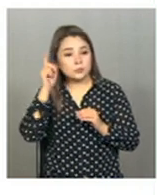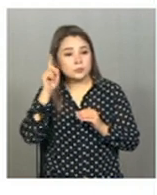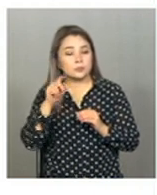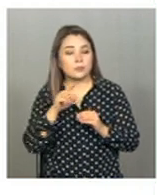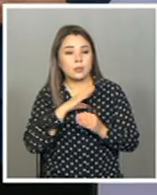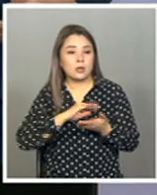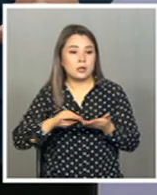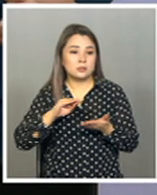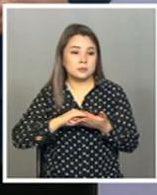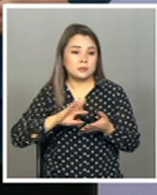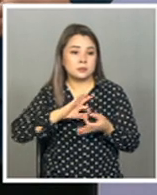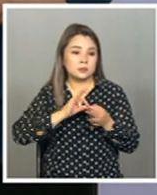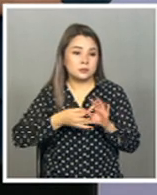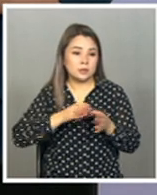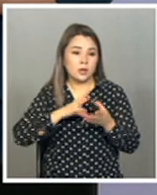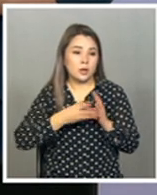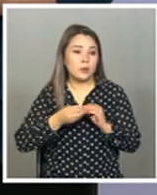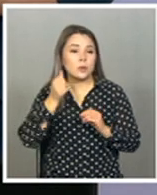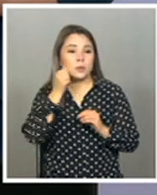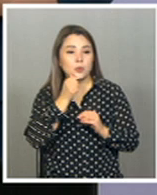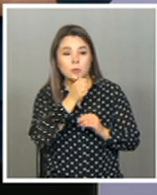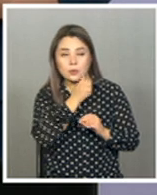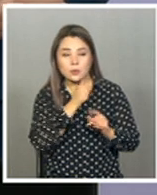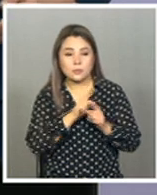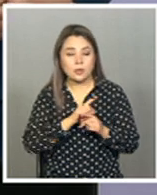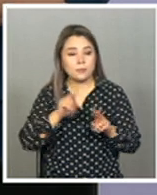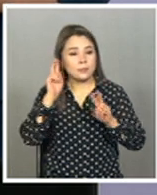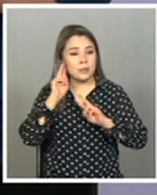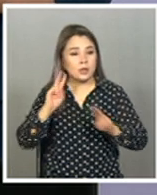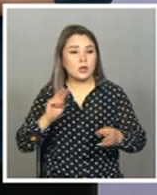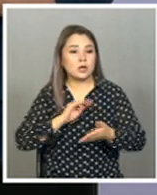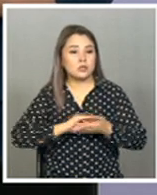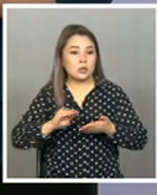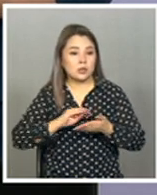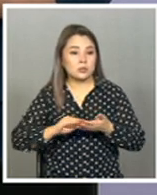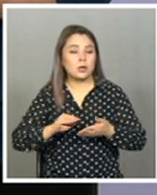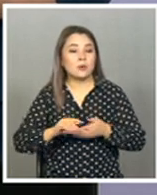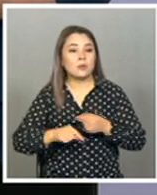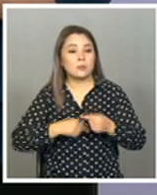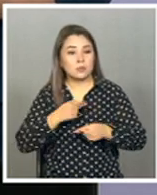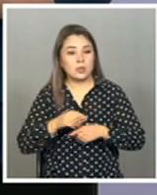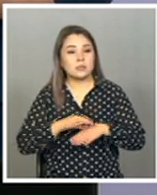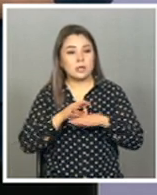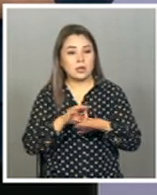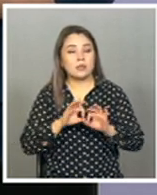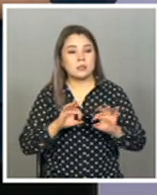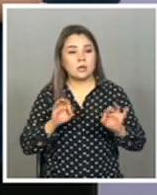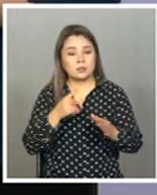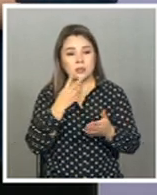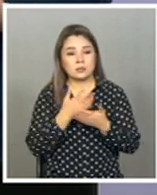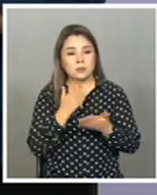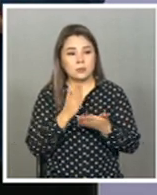жазуы бұл құпия белгісіз жазулар еді. Біз бұны өткен сабақтарымызда қарастырған болатынбыз.